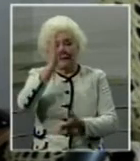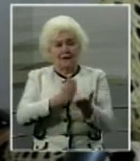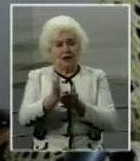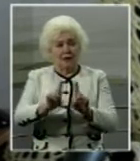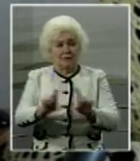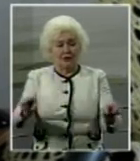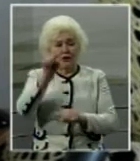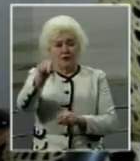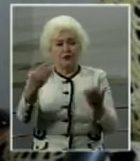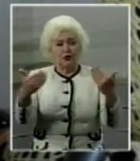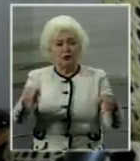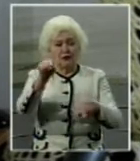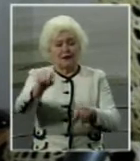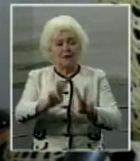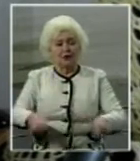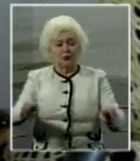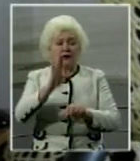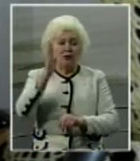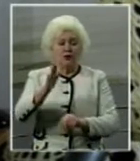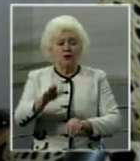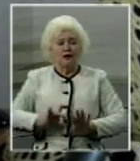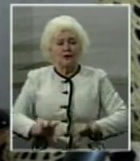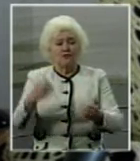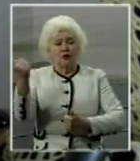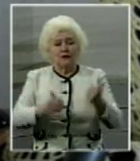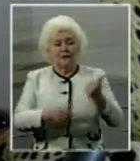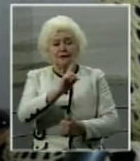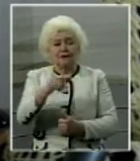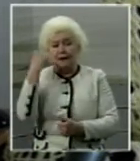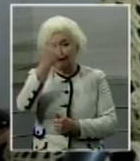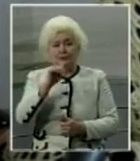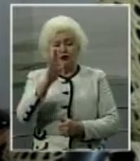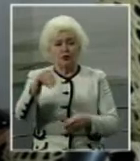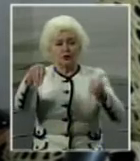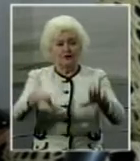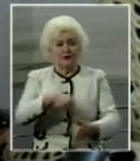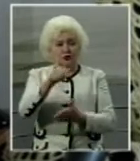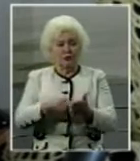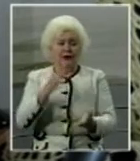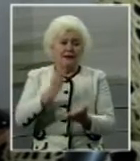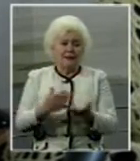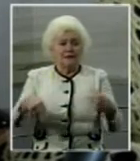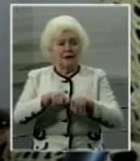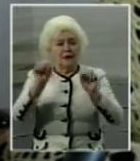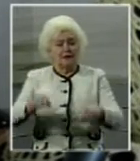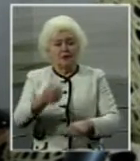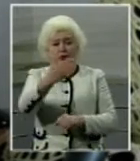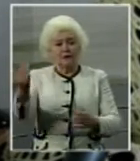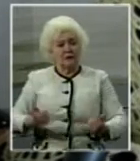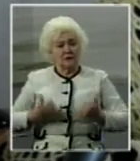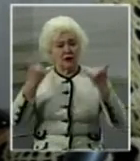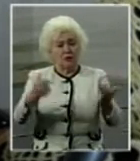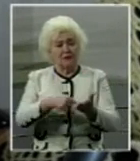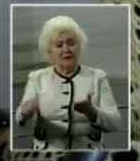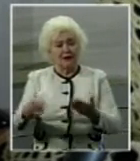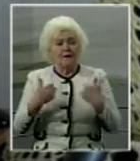і вони вже там розглядають, чи будуть вони проводити тендер, чи яким чином вони будуть вирішувати питання, чи є така змога, чи ні, це їхня компетенція виключно.